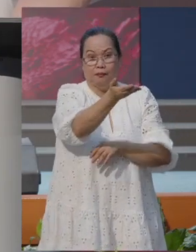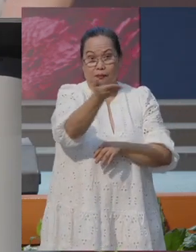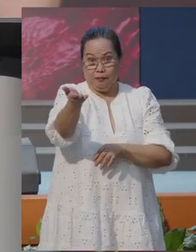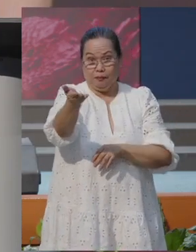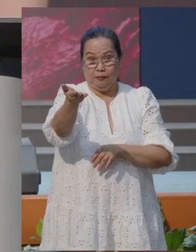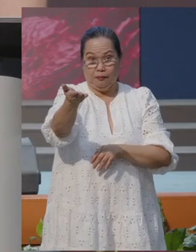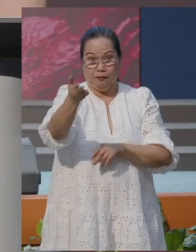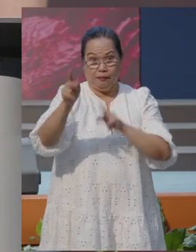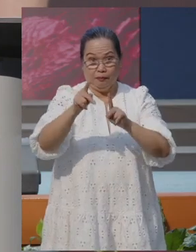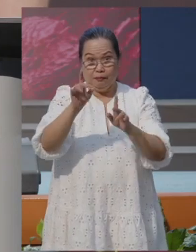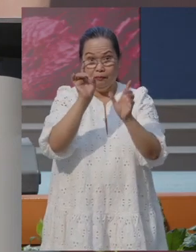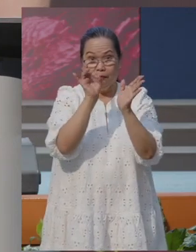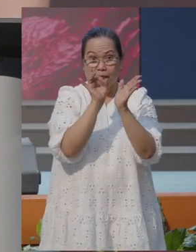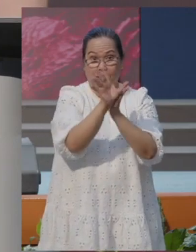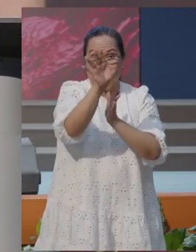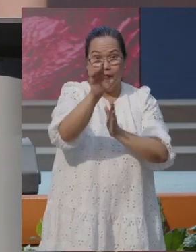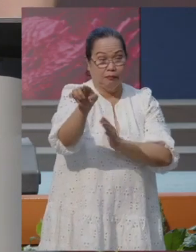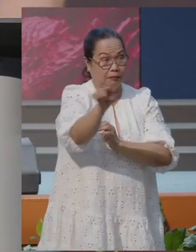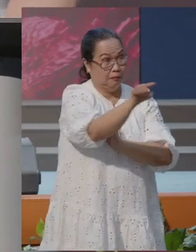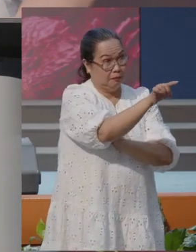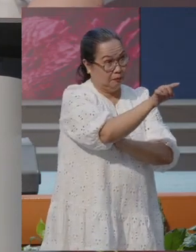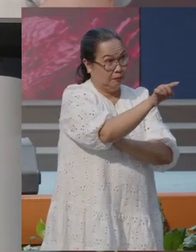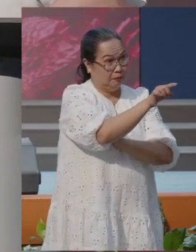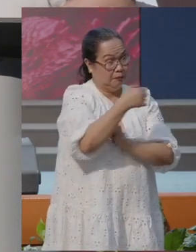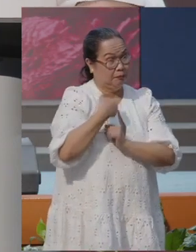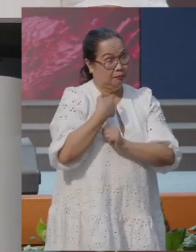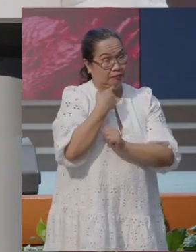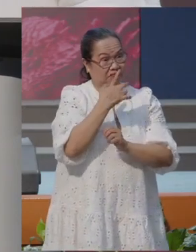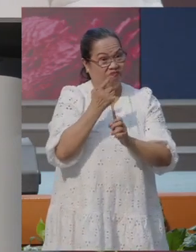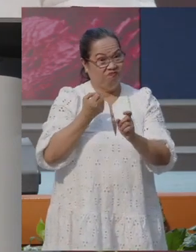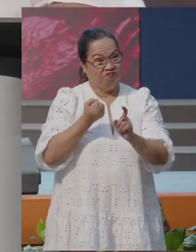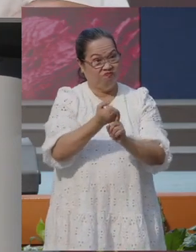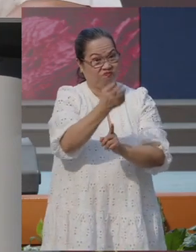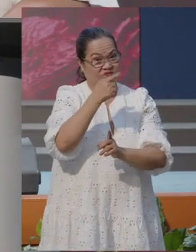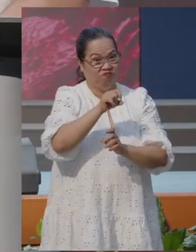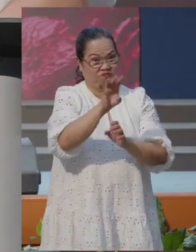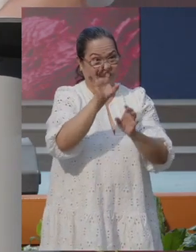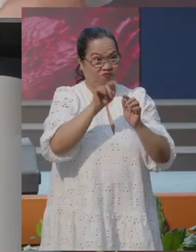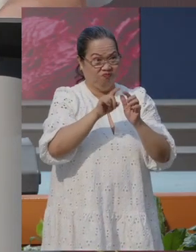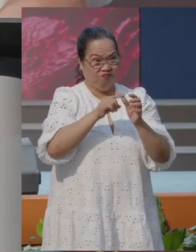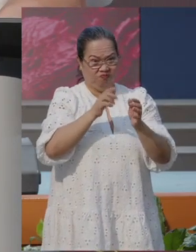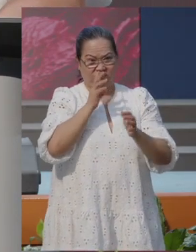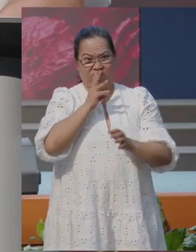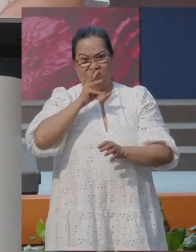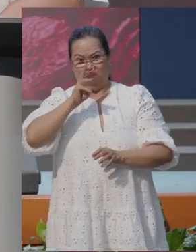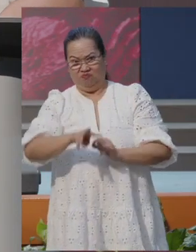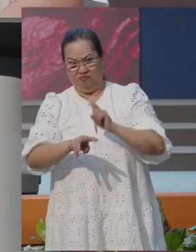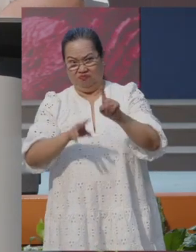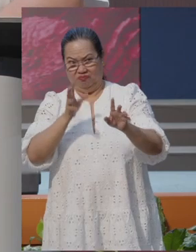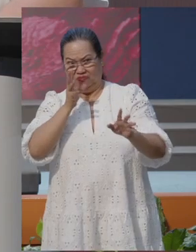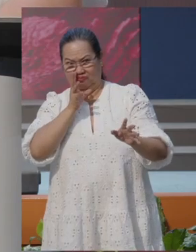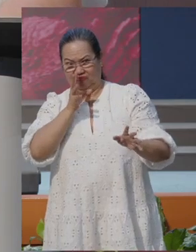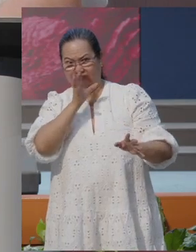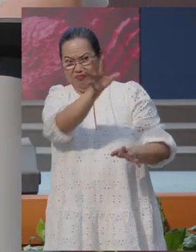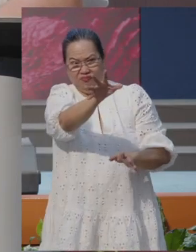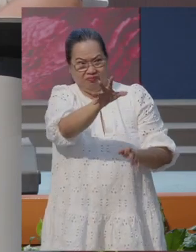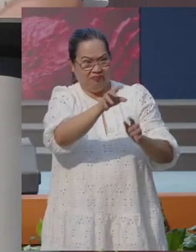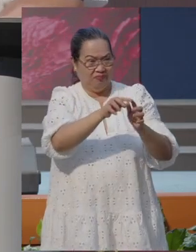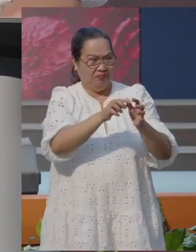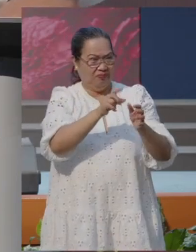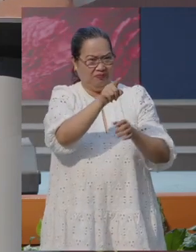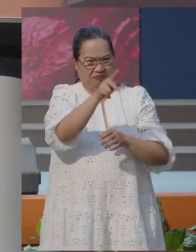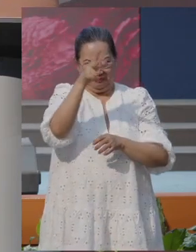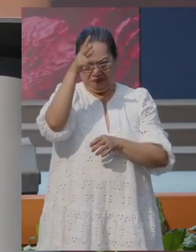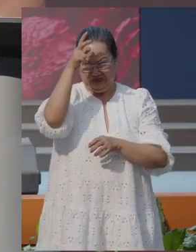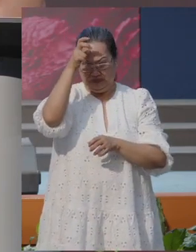people hate you and when they exclude you and revile you and spurn your name as evil on